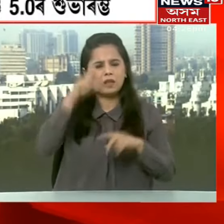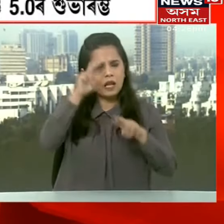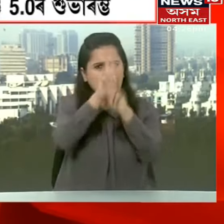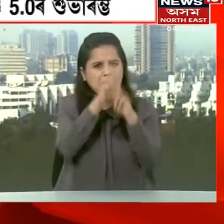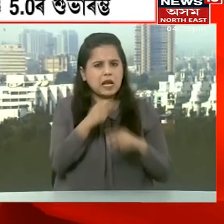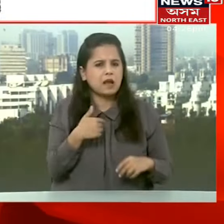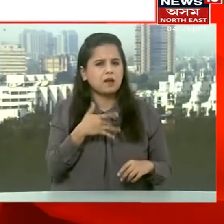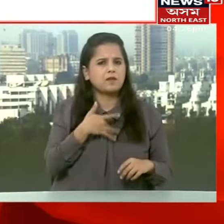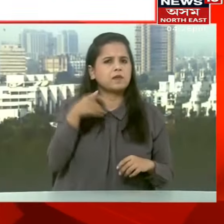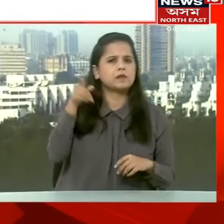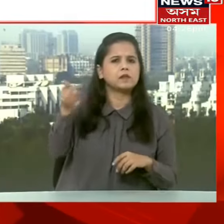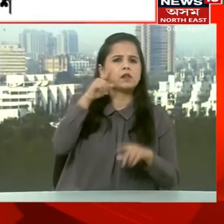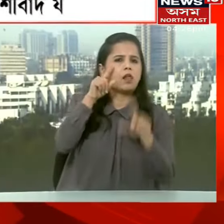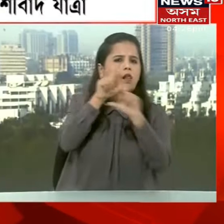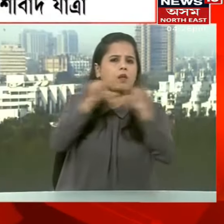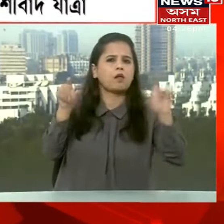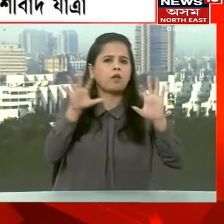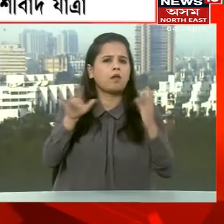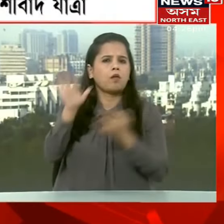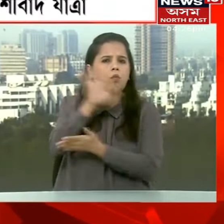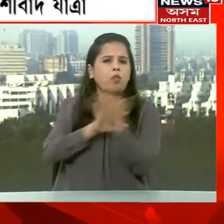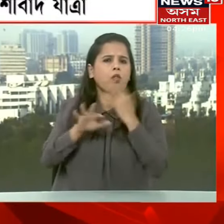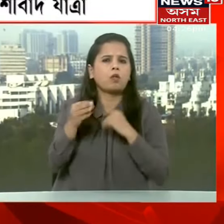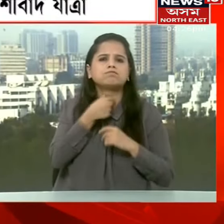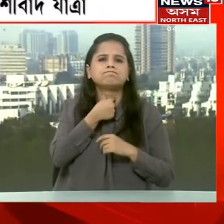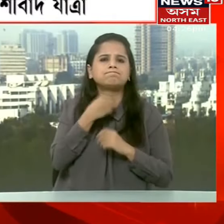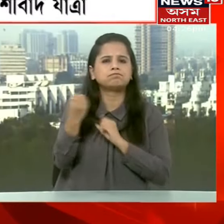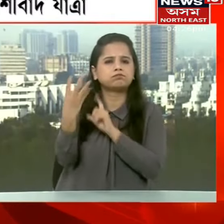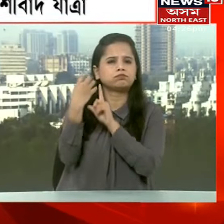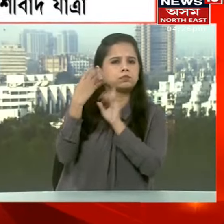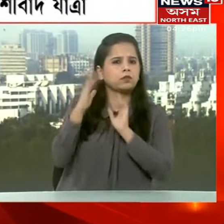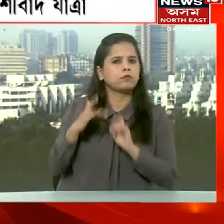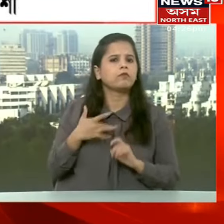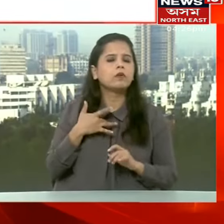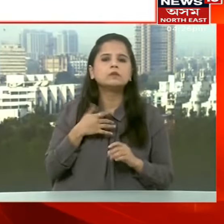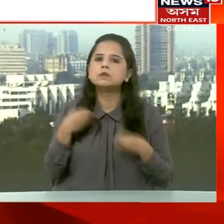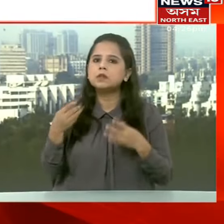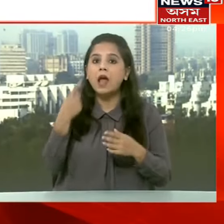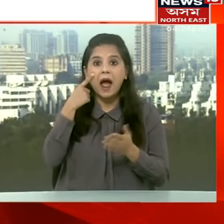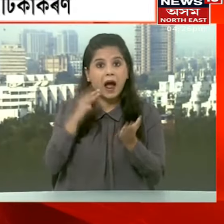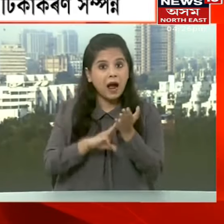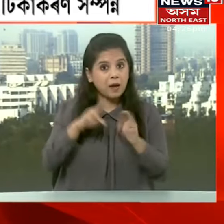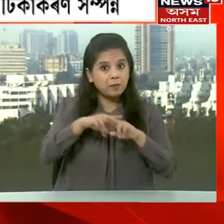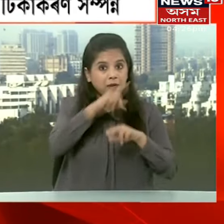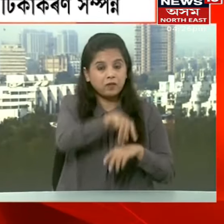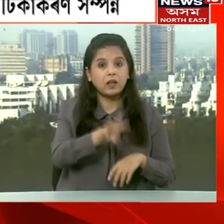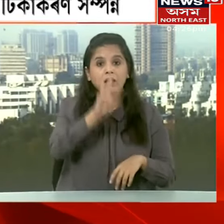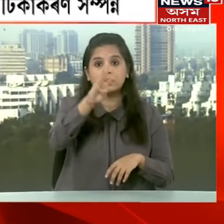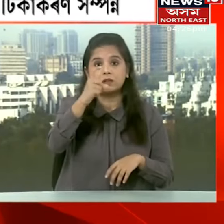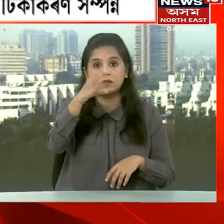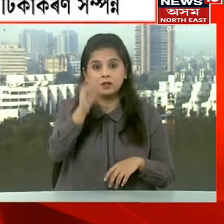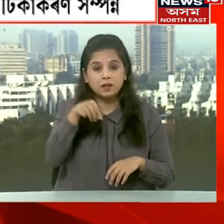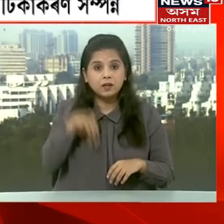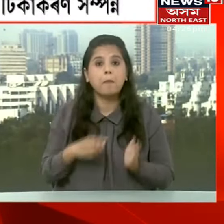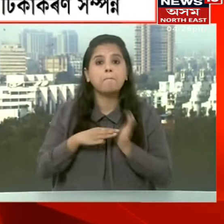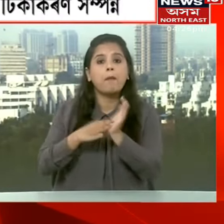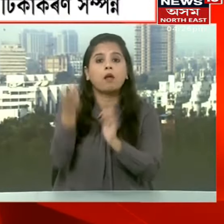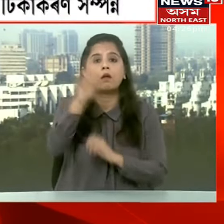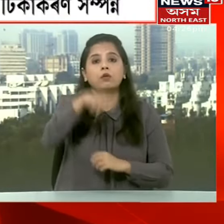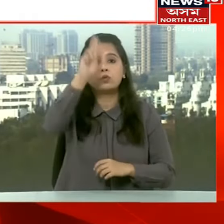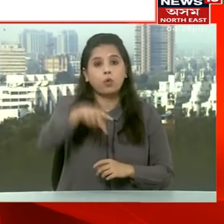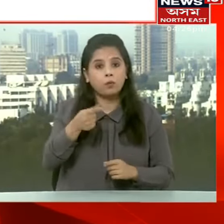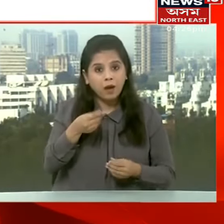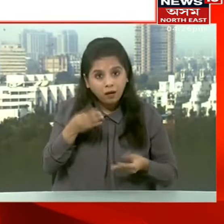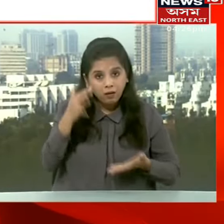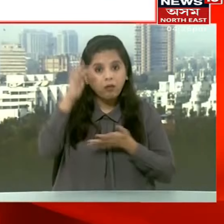जाने वाली अस्पष्टता को देखते हुए उठाया गया है। याद रहे कि IMF की ओर से भेजे गए $370 मिलियन के संसाधन 23